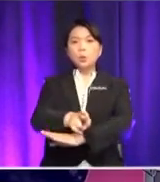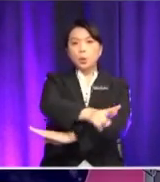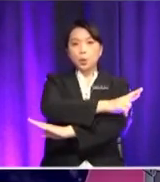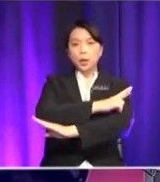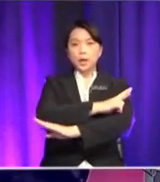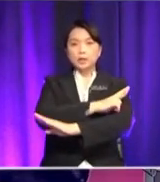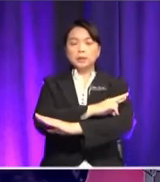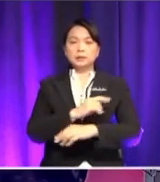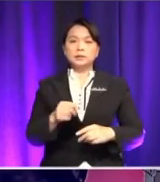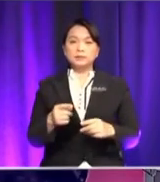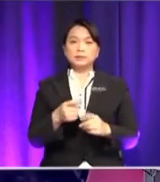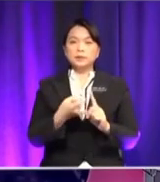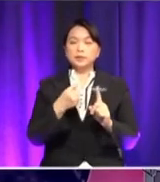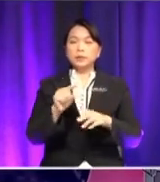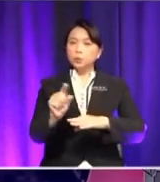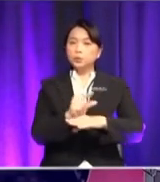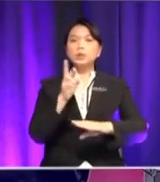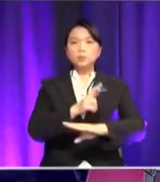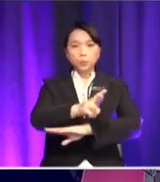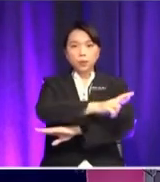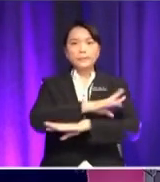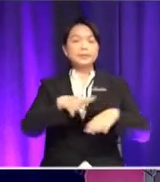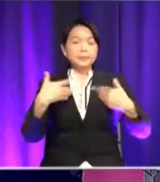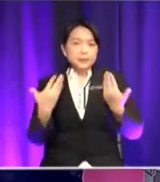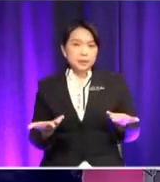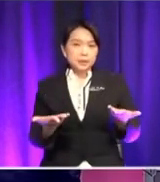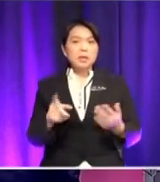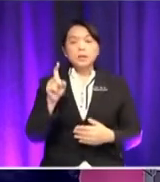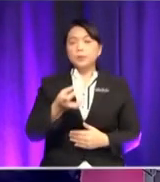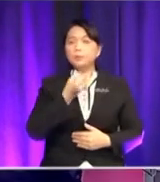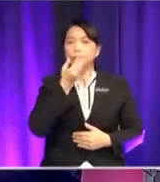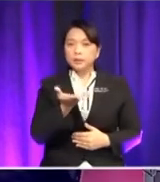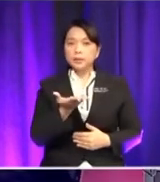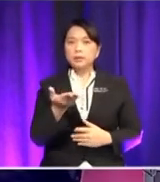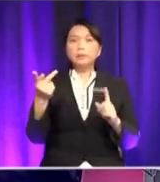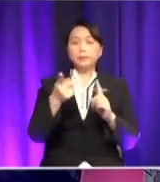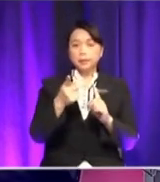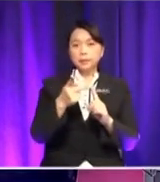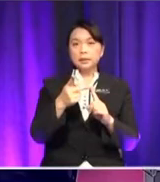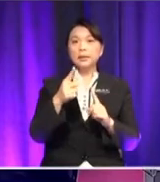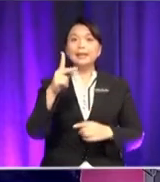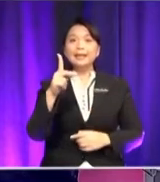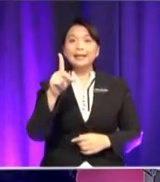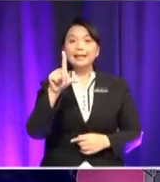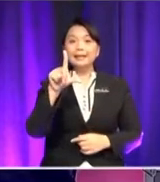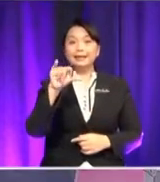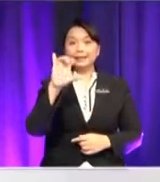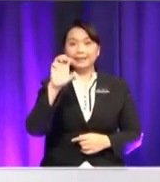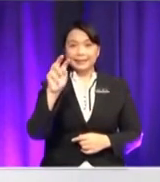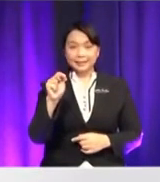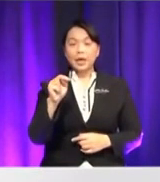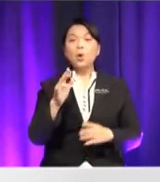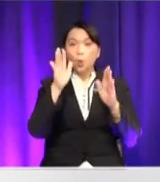penggunaan ruang itu sendiri dipenuhi beritahu kepada klien Susan atau ruang-ruang